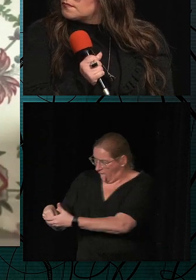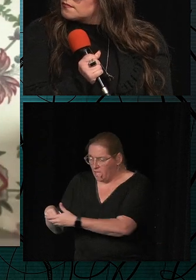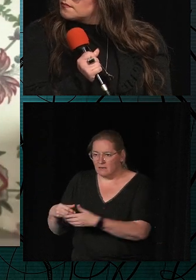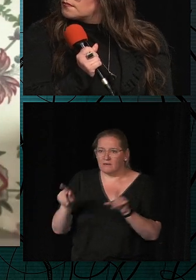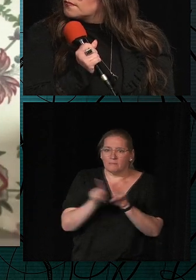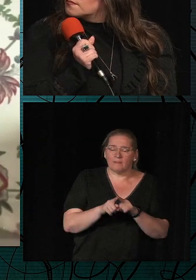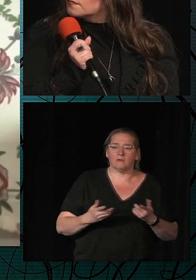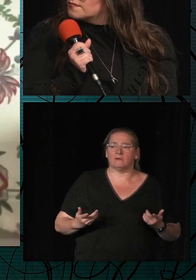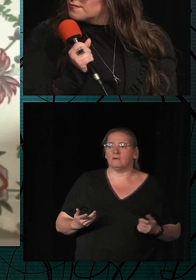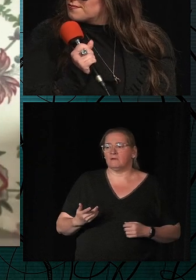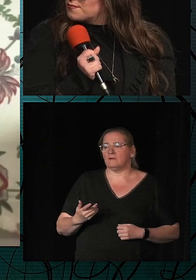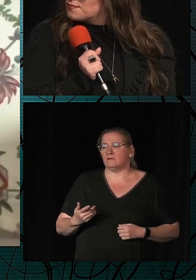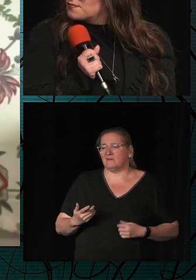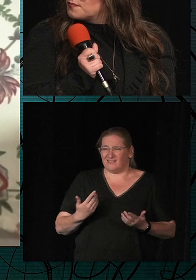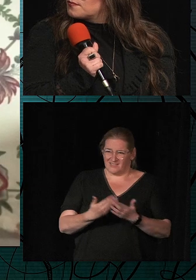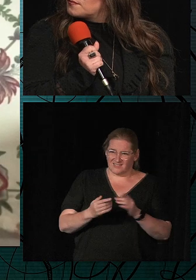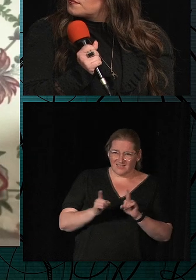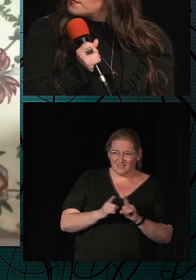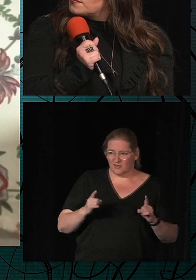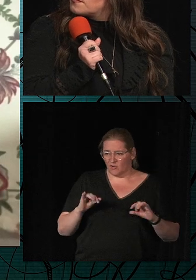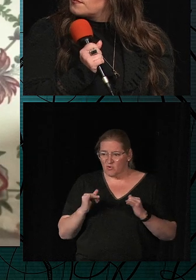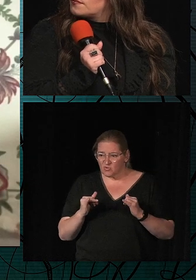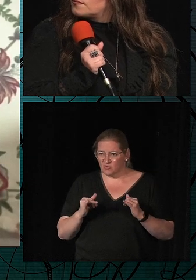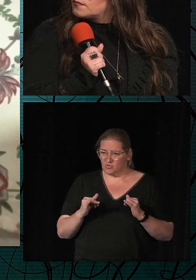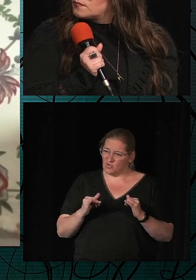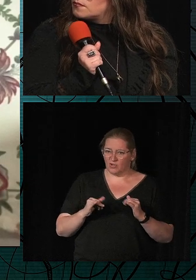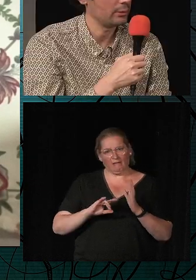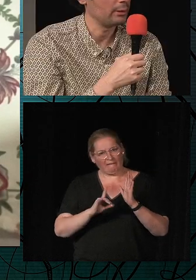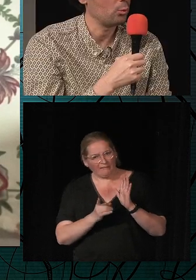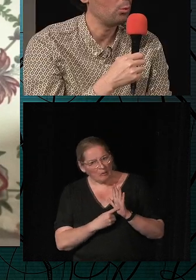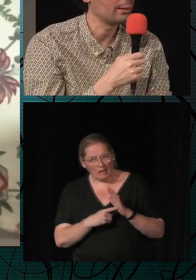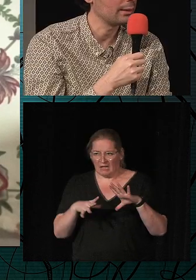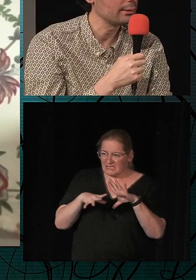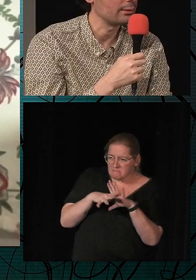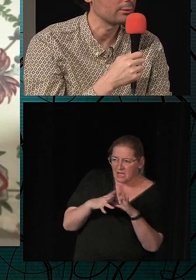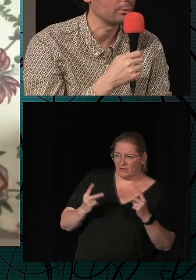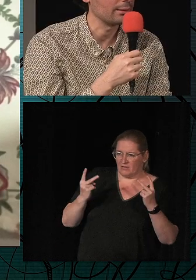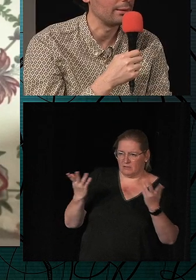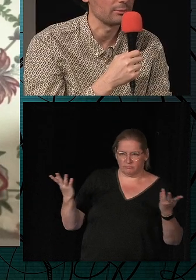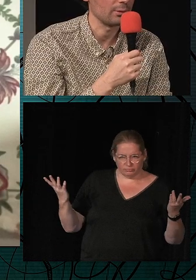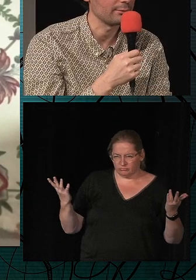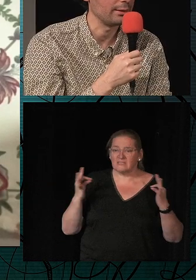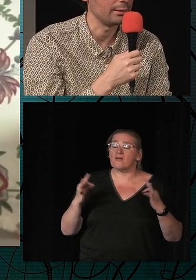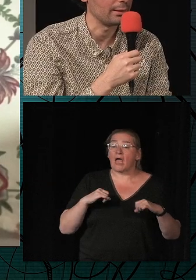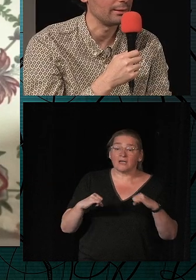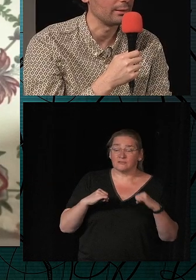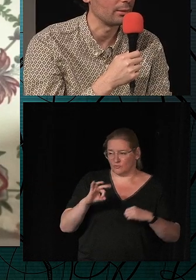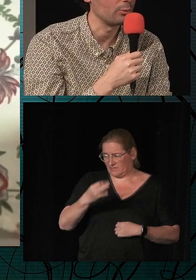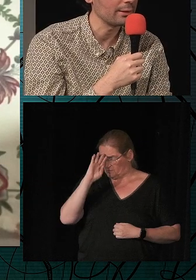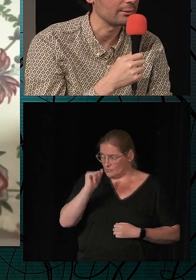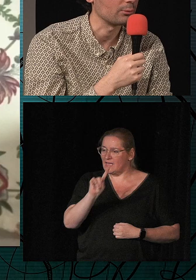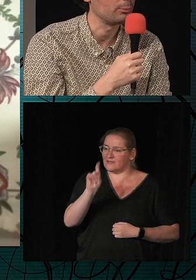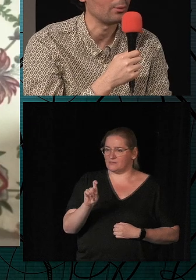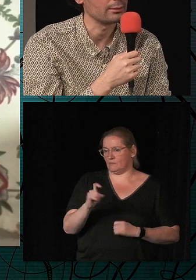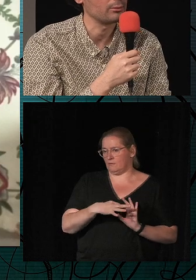une question de de légitimité ou à faire le jeu mais plutôt un rapport à l'action plus personnel ou indirect d'ailleurs c'est pour ça que la question à la fin était elle était